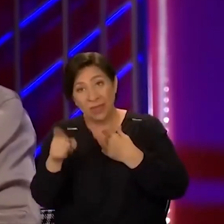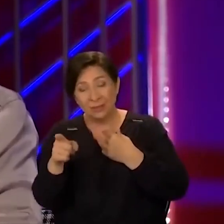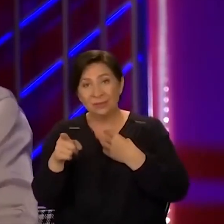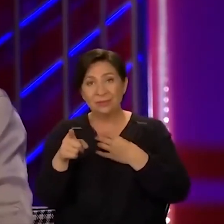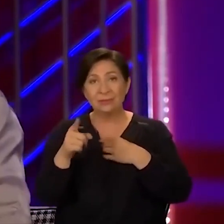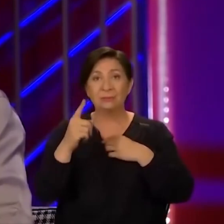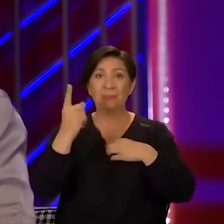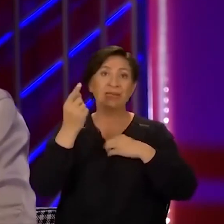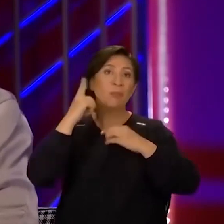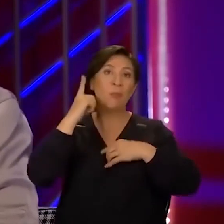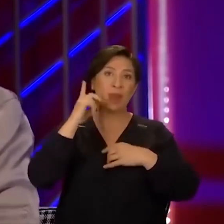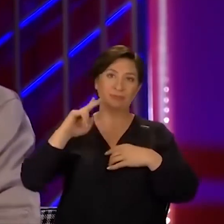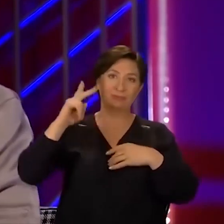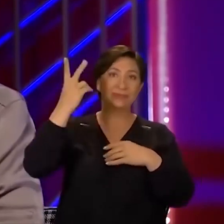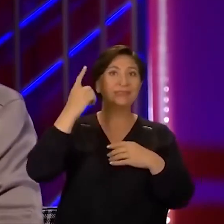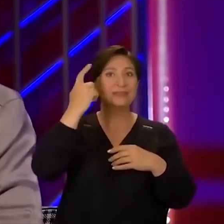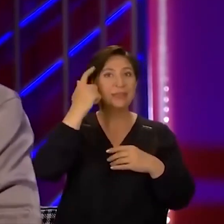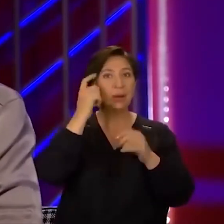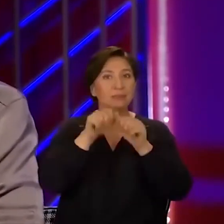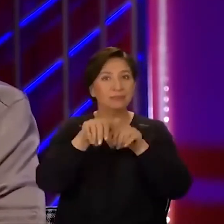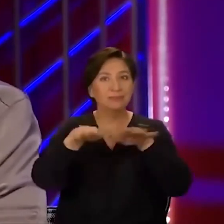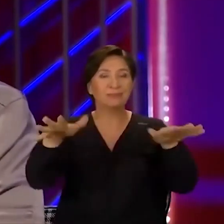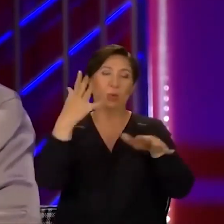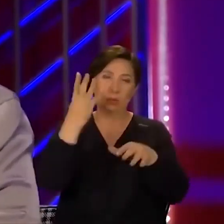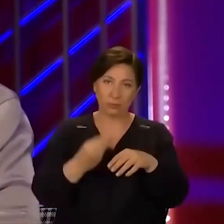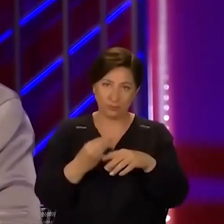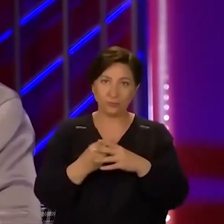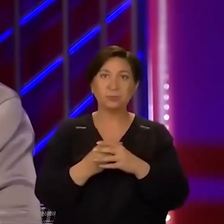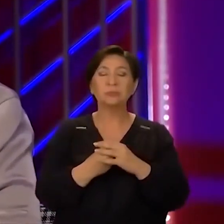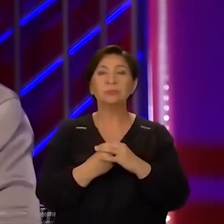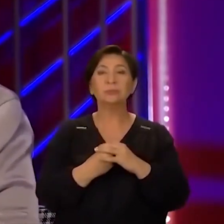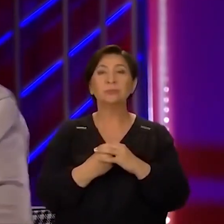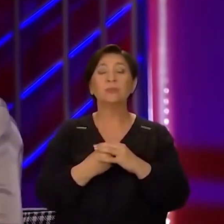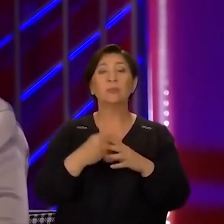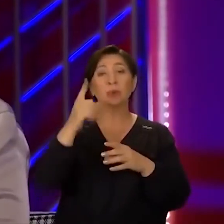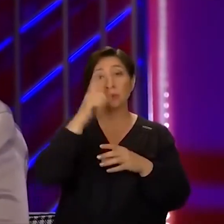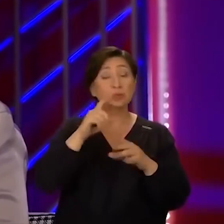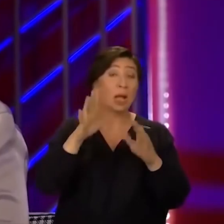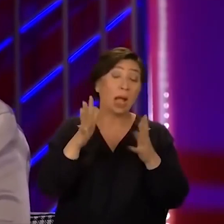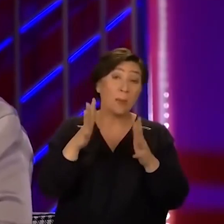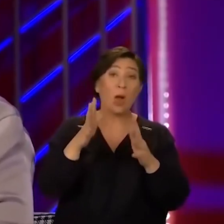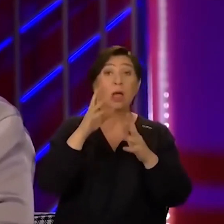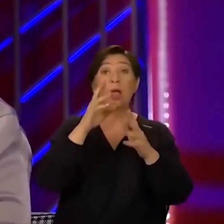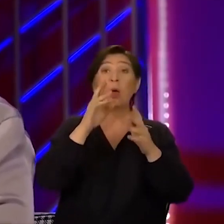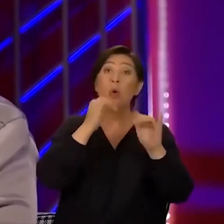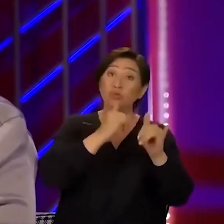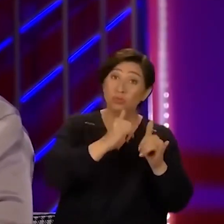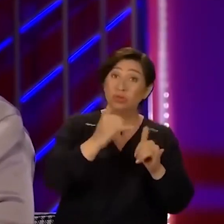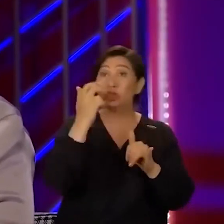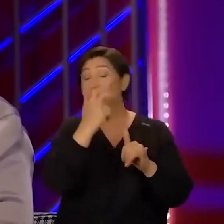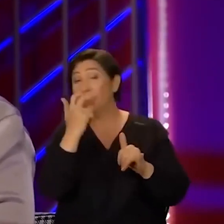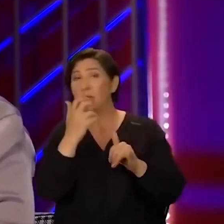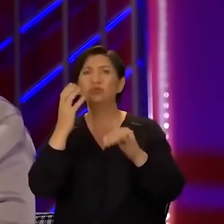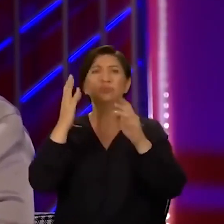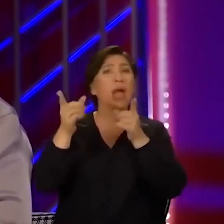dolayı işte biraz daha popülarite biraz da tanınmak noktası olduğu için o yüzden bana herhalde oyunculuk bu